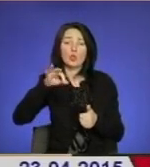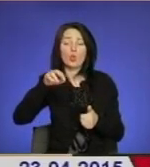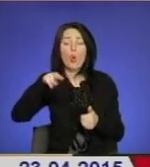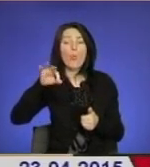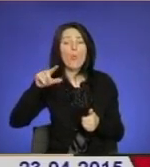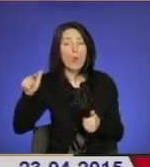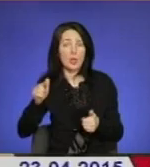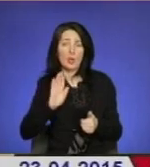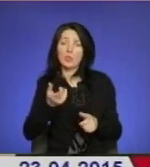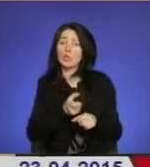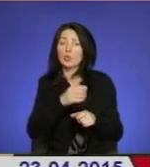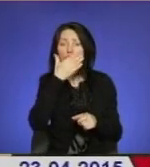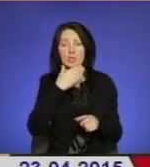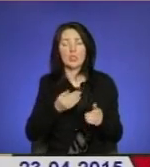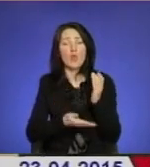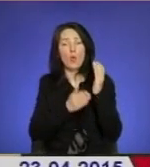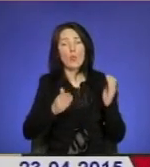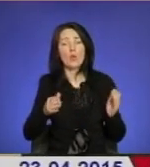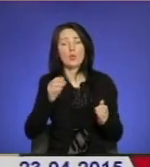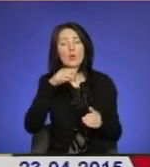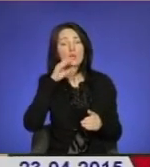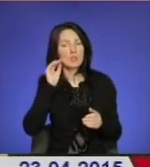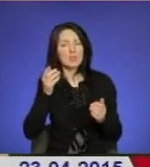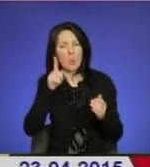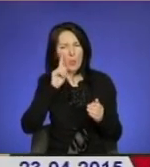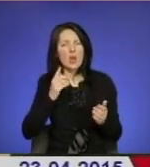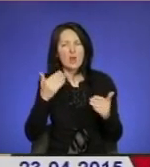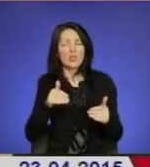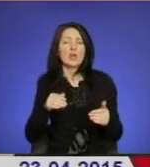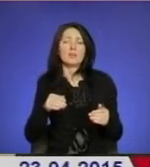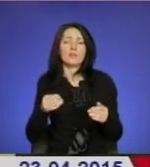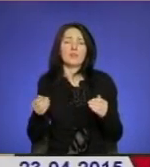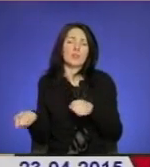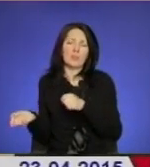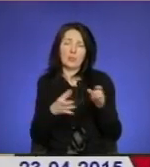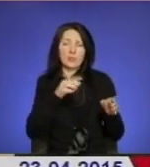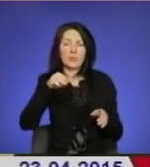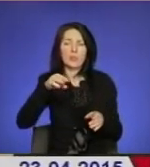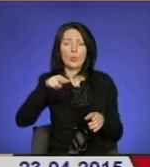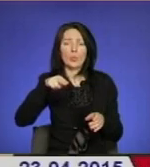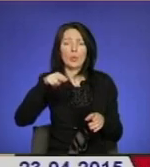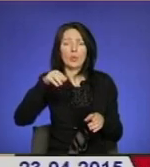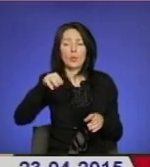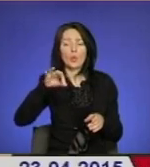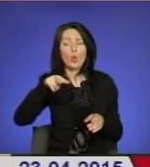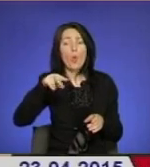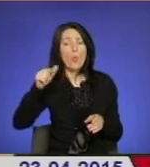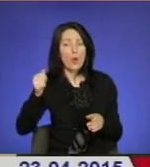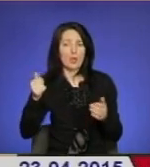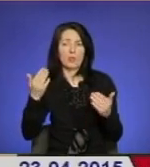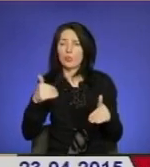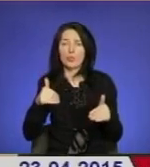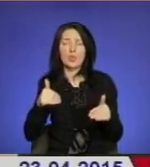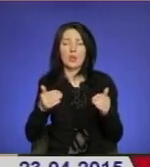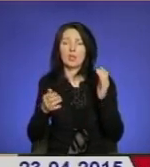дуже красиво. В парку Шевченка прийшла пора вже замінити тополі. Чому ми міняємо? По-перше, вони досягли практично всі вже